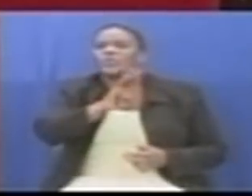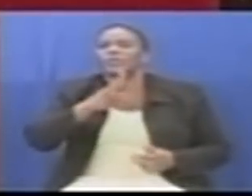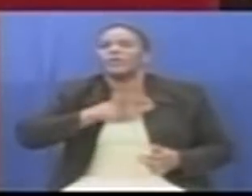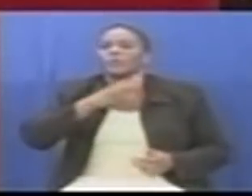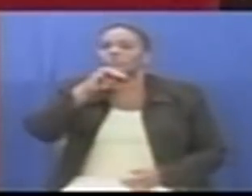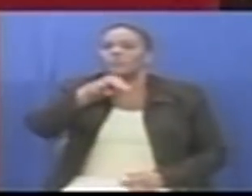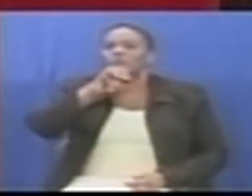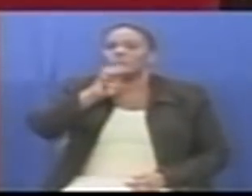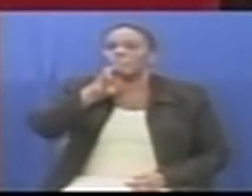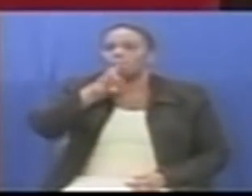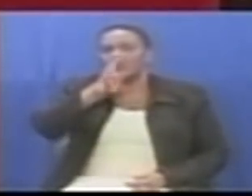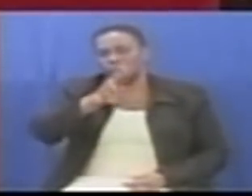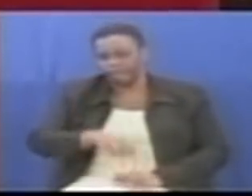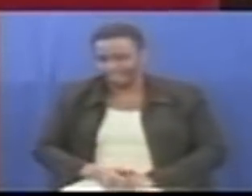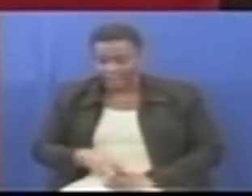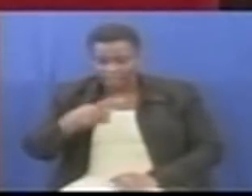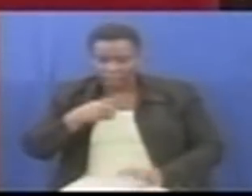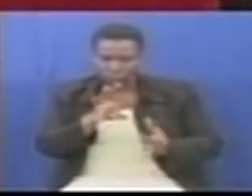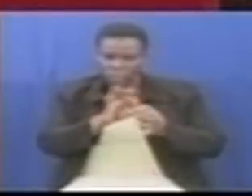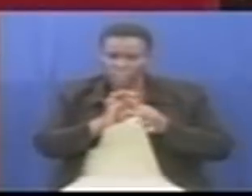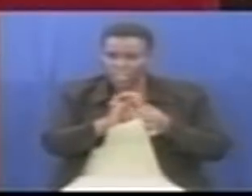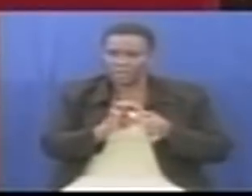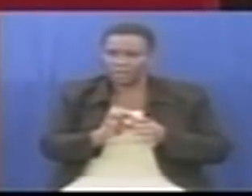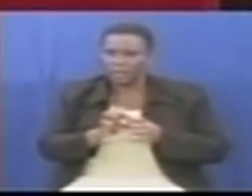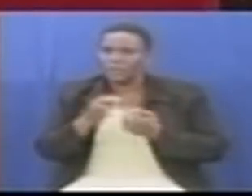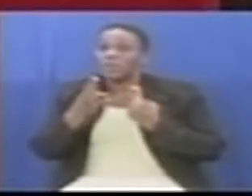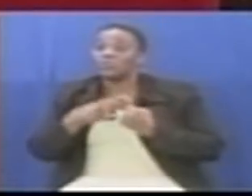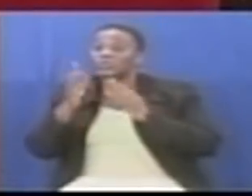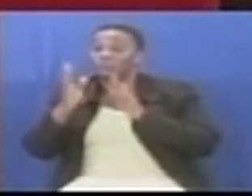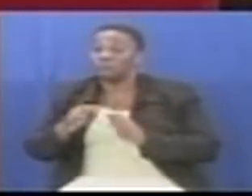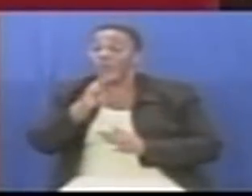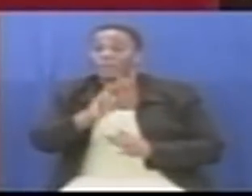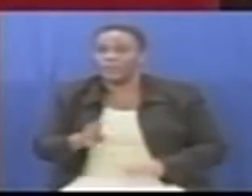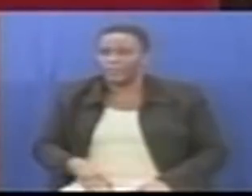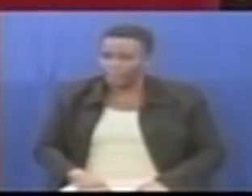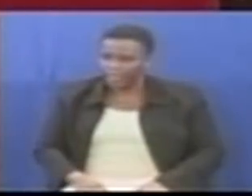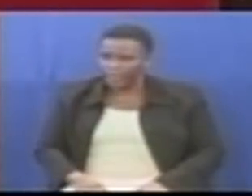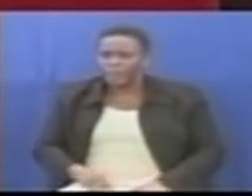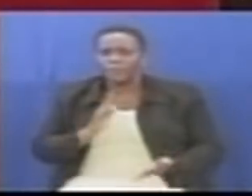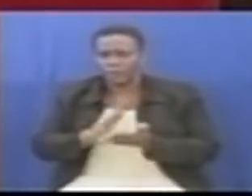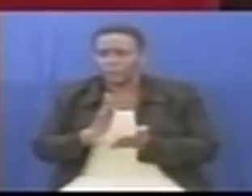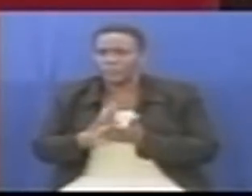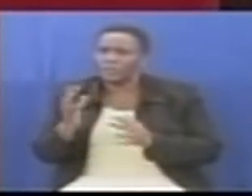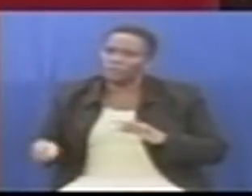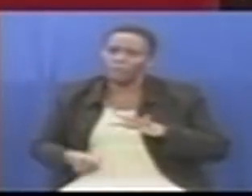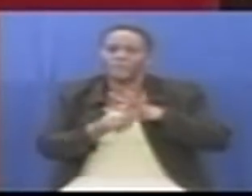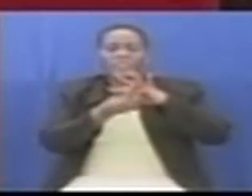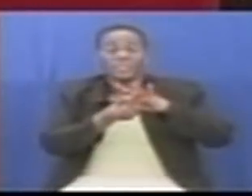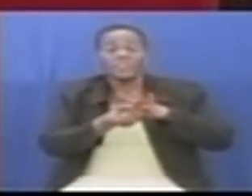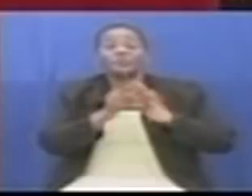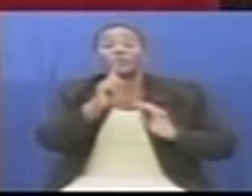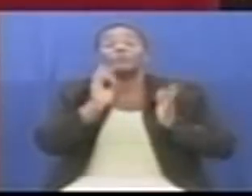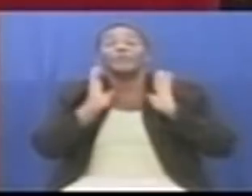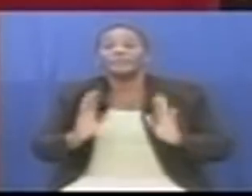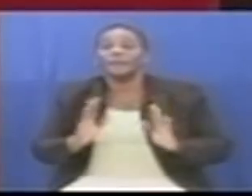mimi pamoja kushirikiana na DM aliyekuwepo kwa sababu ya PR, mheshimiwa mwenyekiti, tulipata wafadhili ambao walikuwa wako tayari